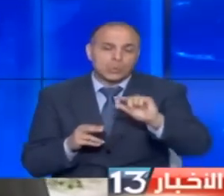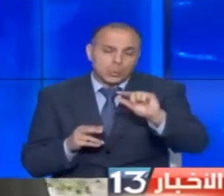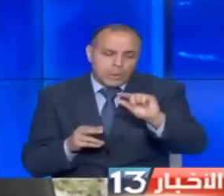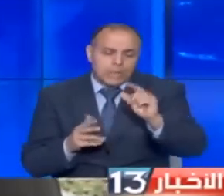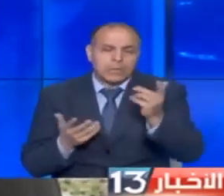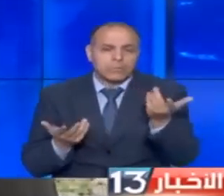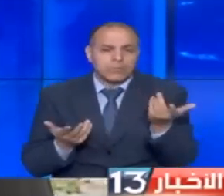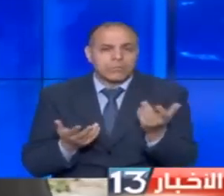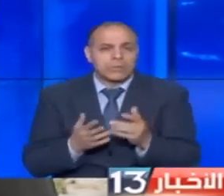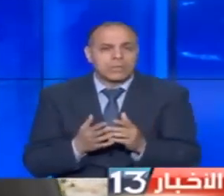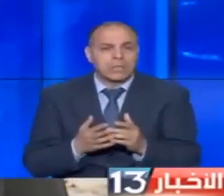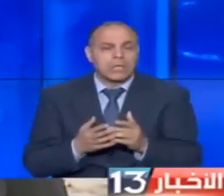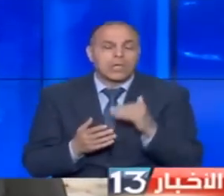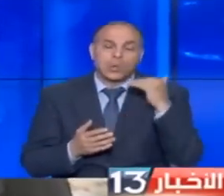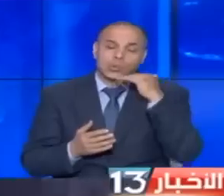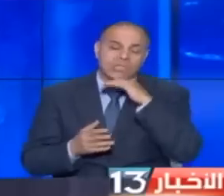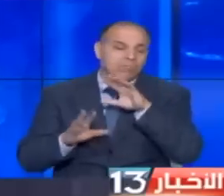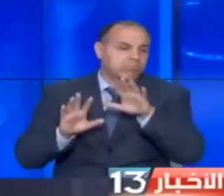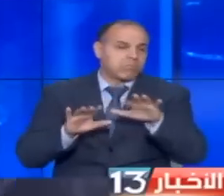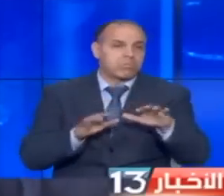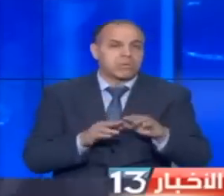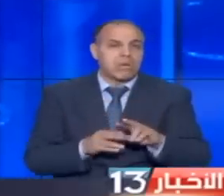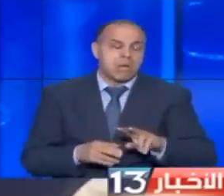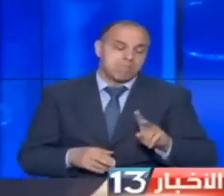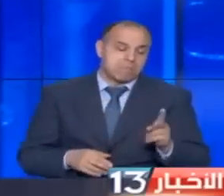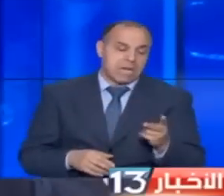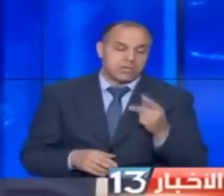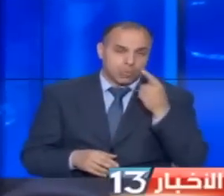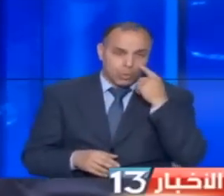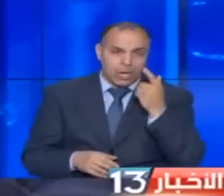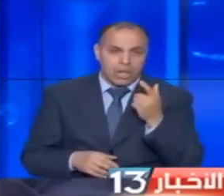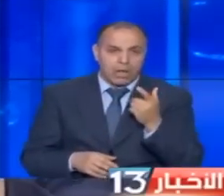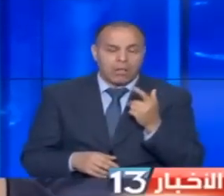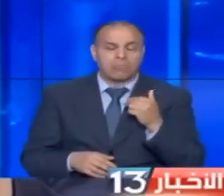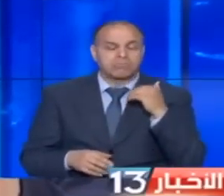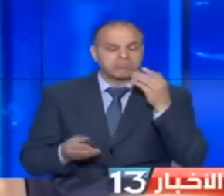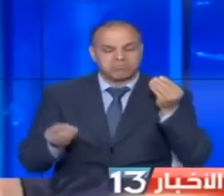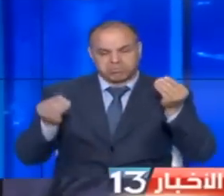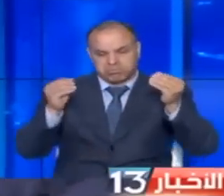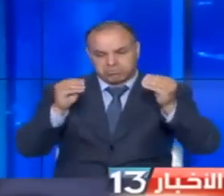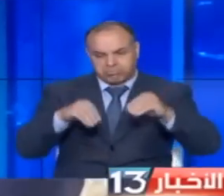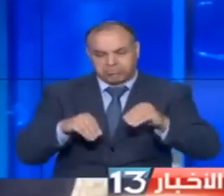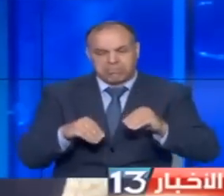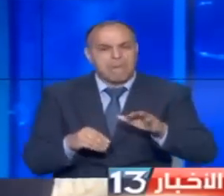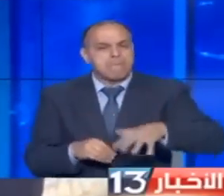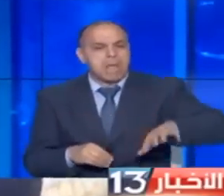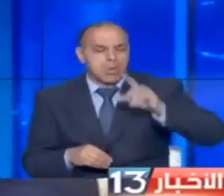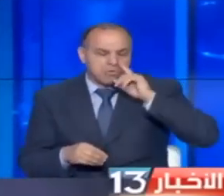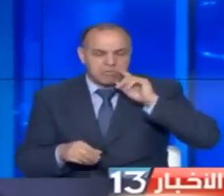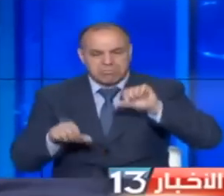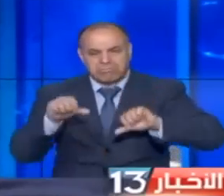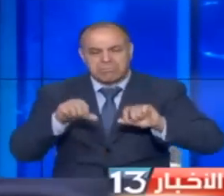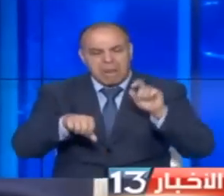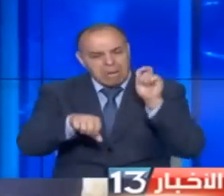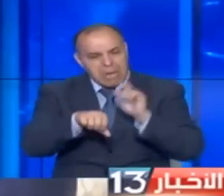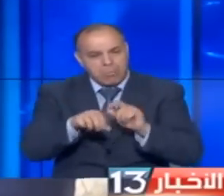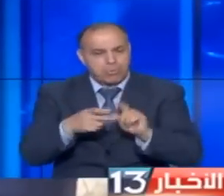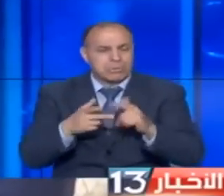لكن الاوساخ العكس معناتها ما نشوف كيف